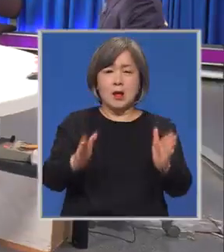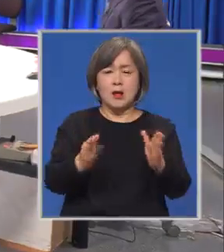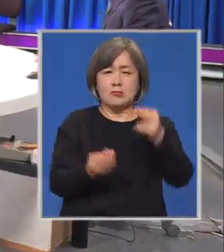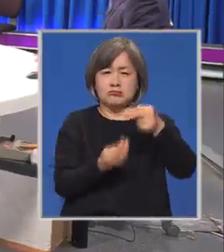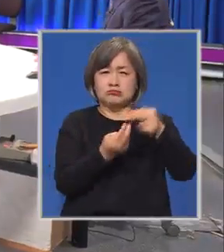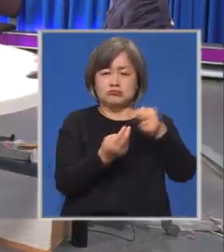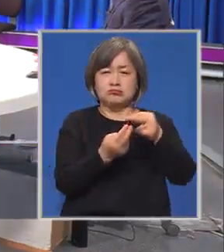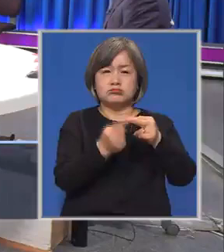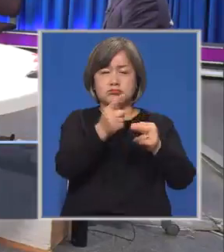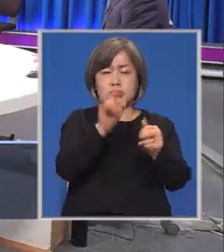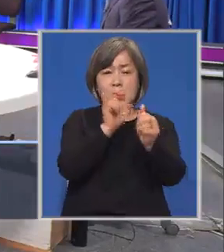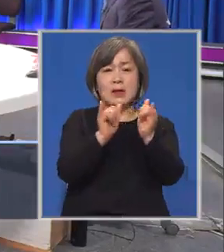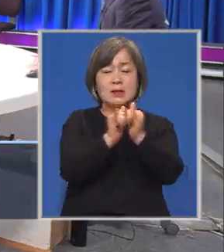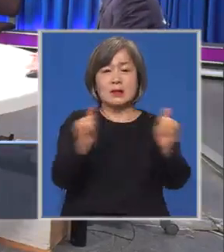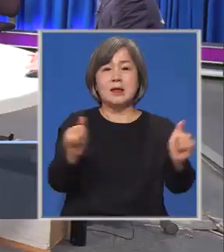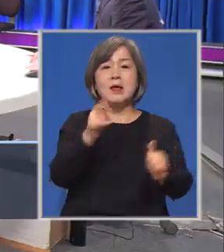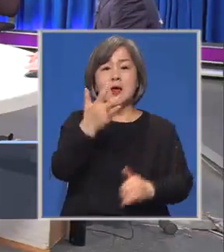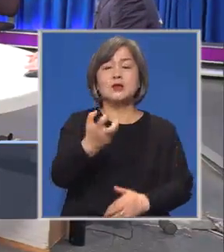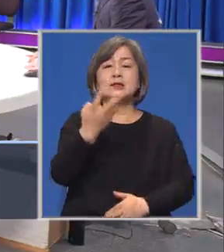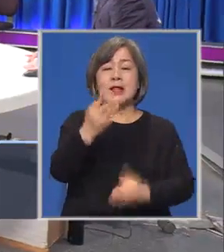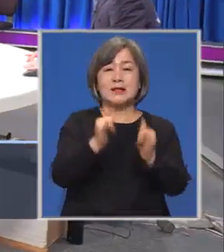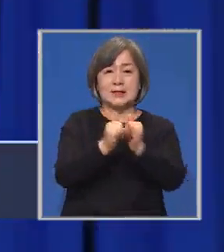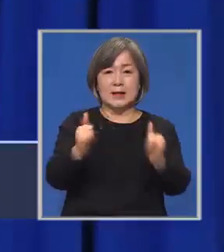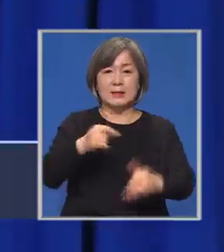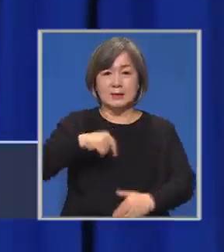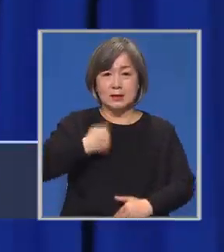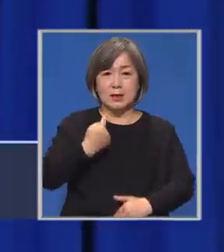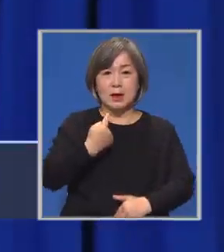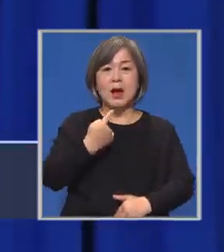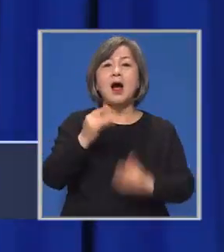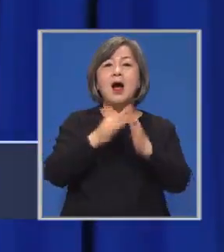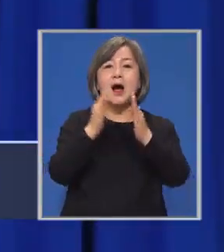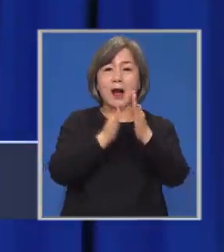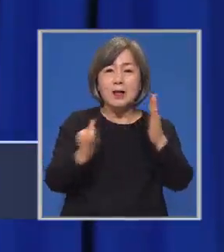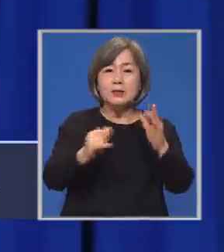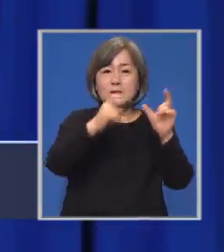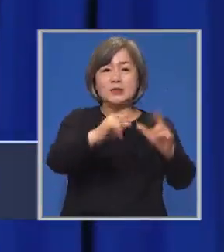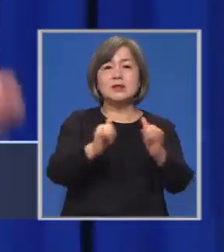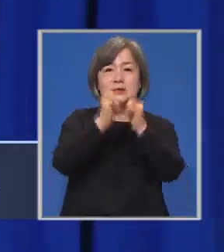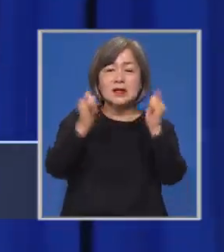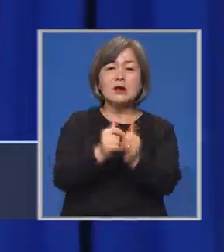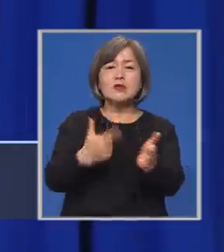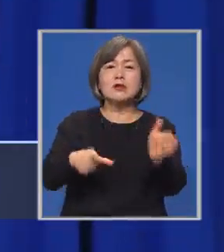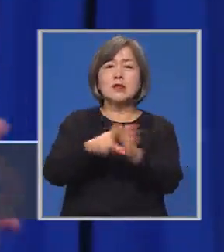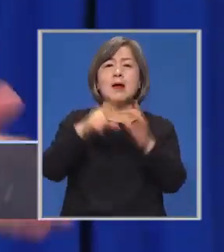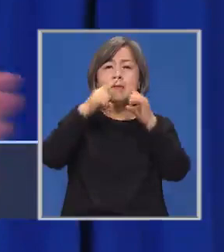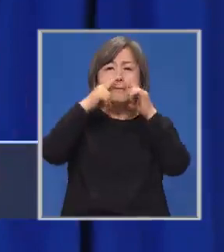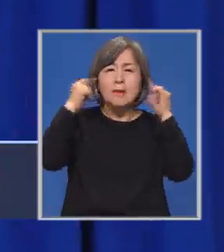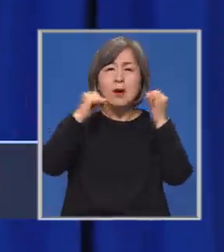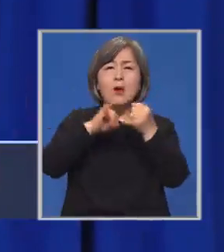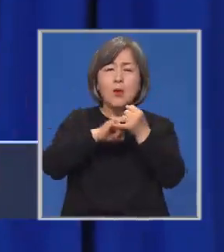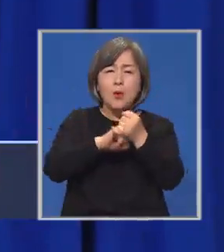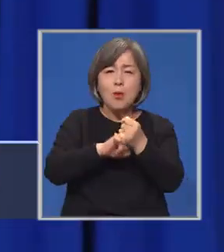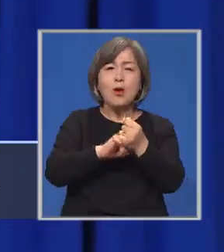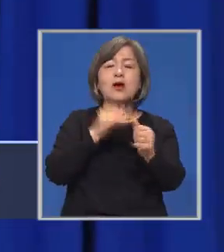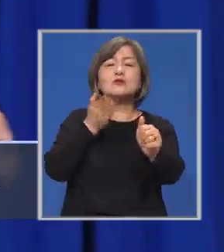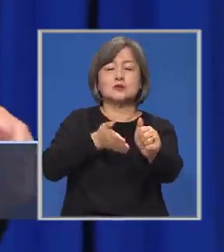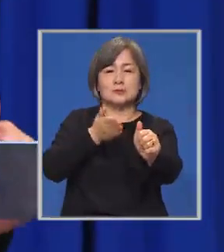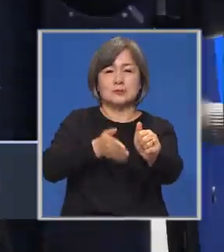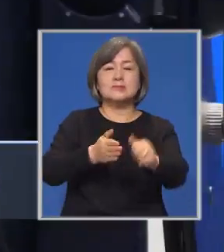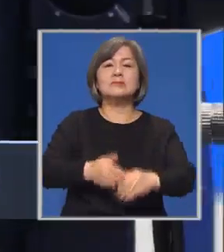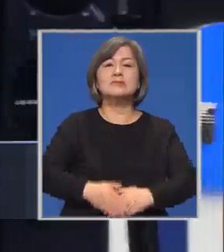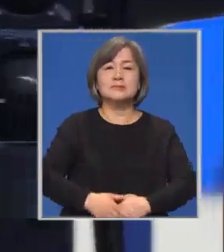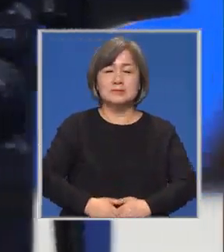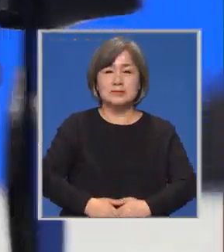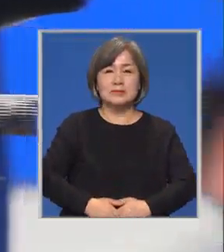어느새 누적 확진자가 84명에 이르고 있는데요. 자신과 가족, 지역 사회를 위해서라도 마스크 착용을 꼭